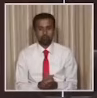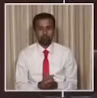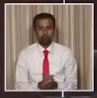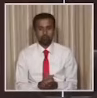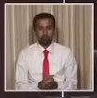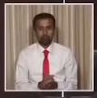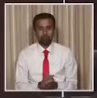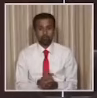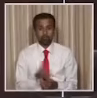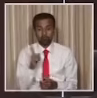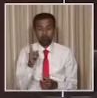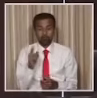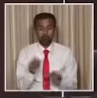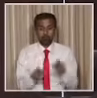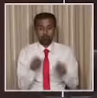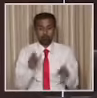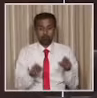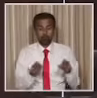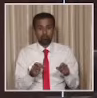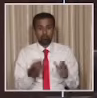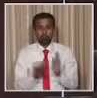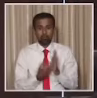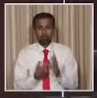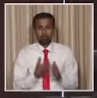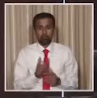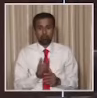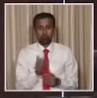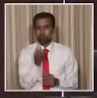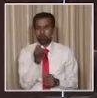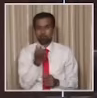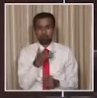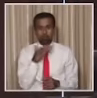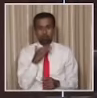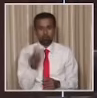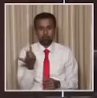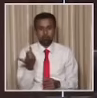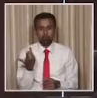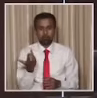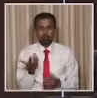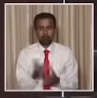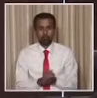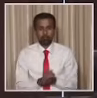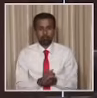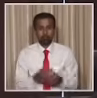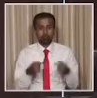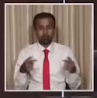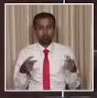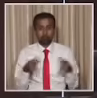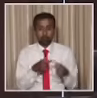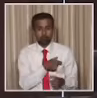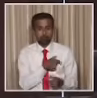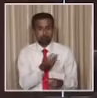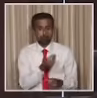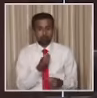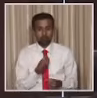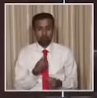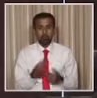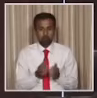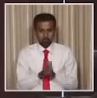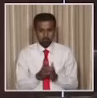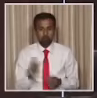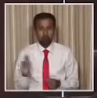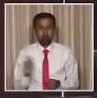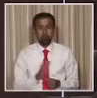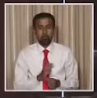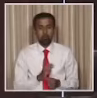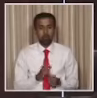ekka hekena allonga kagewat. Me rohana bandara saliyotna mandam benne matak thiyagan. Enisa apita vipakshanayaka saliyam bennet naha. Api hammu karaganna dewal wage manith